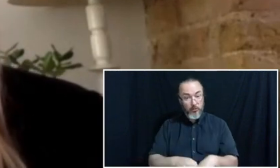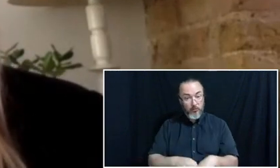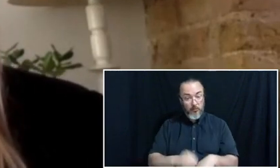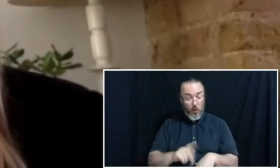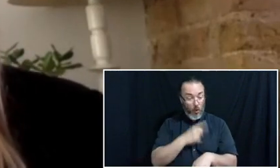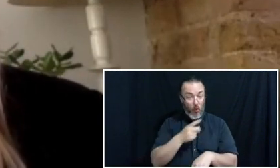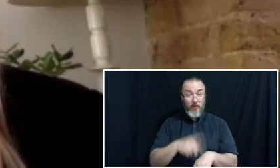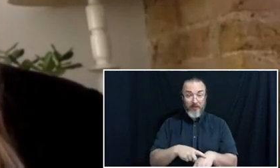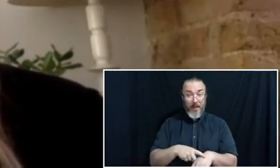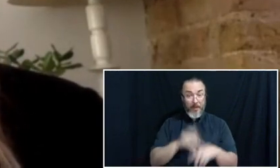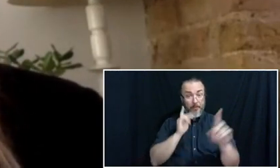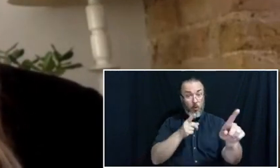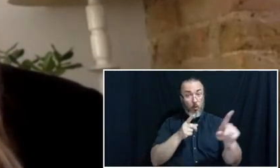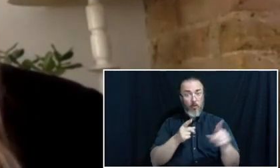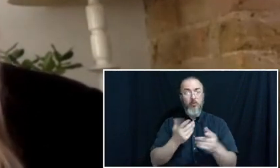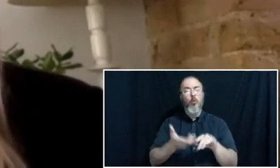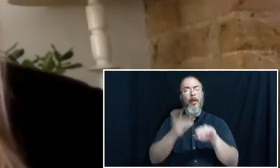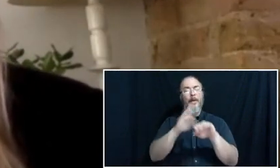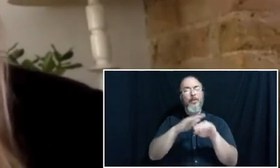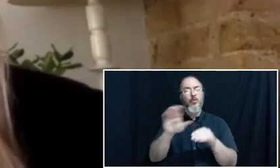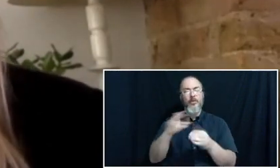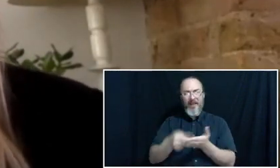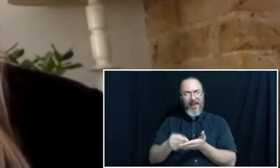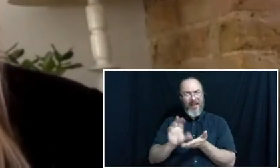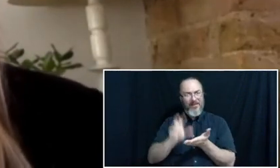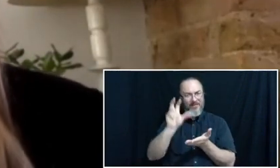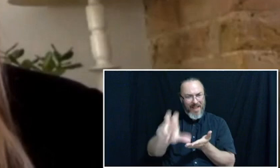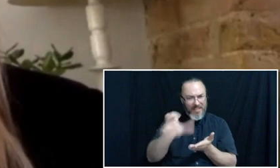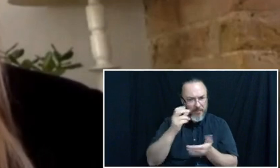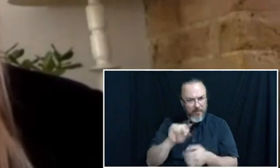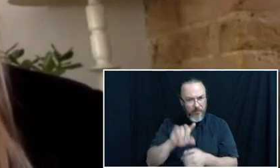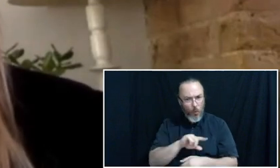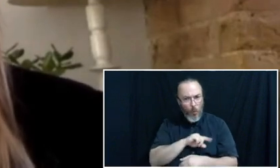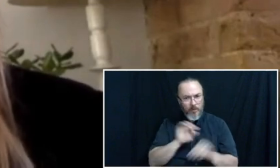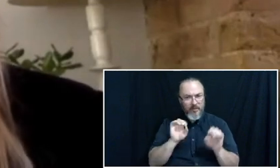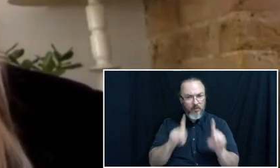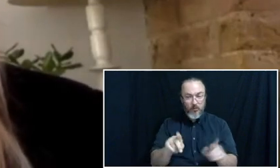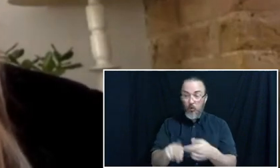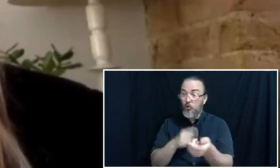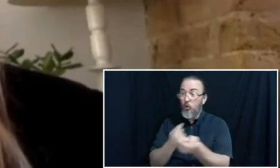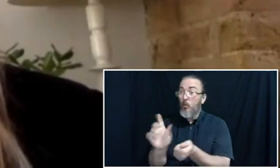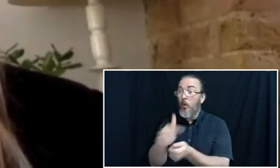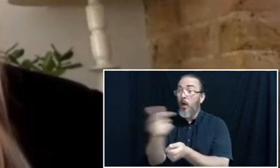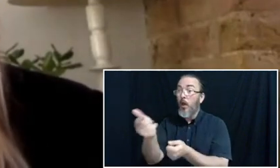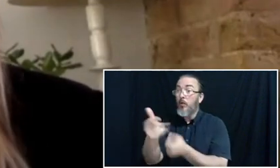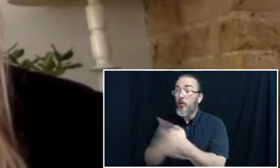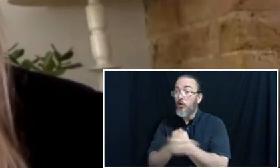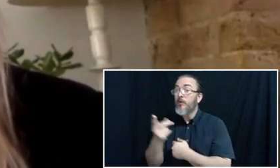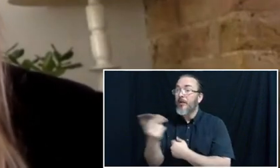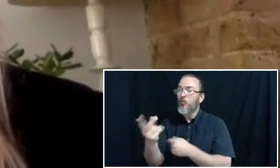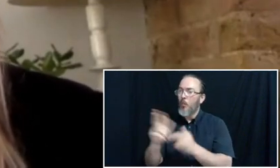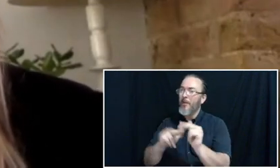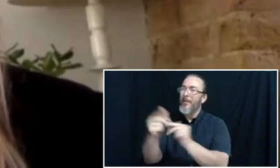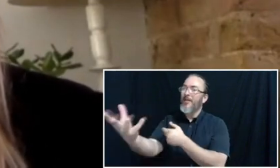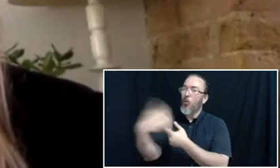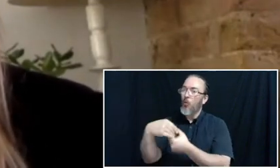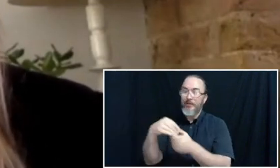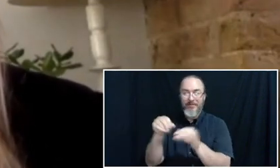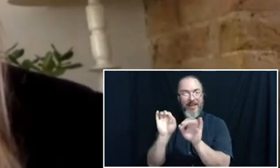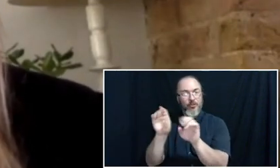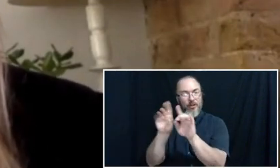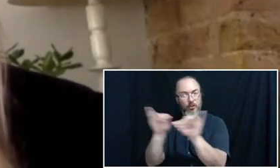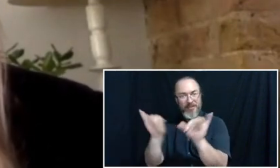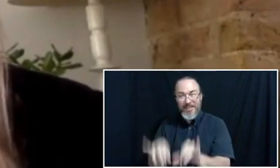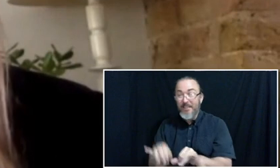de l'éducation. Les investissements à long terme permettent d'améliorer la qualité de l'éducation. Il convient de soutenir tous les pays pour avoir de meilleurs